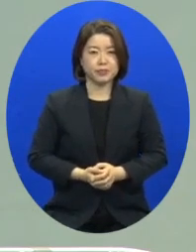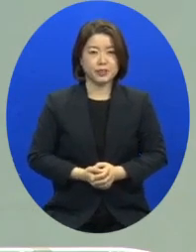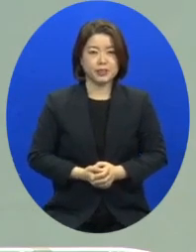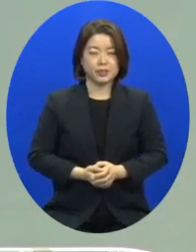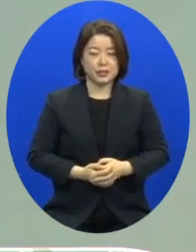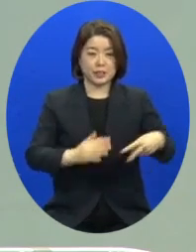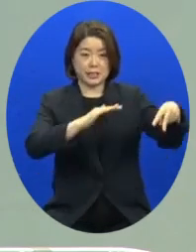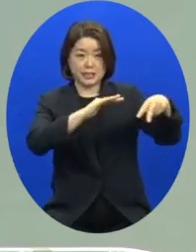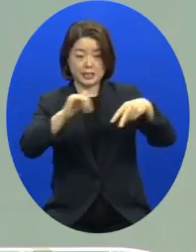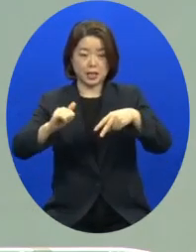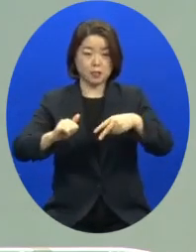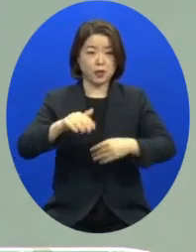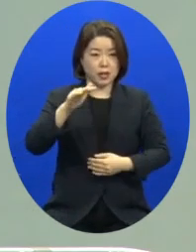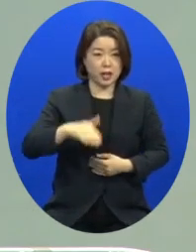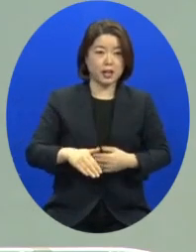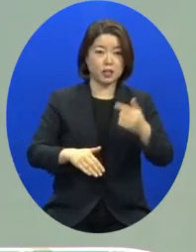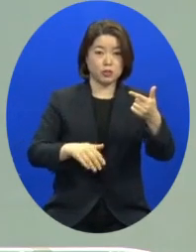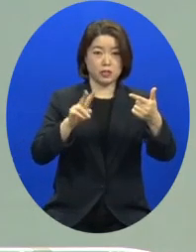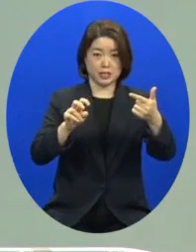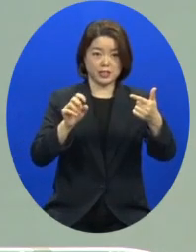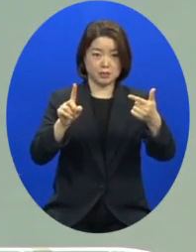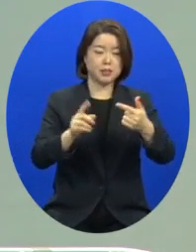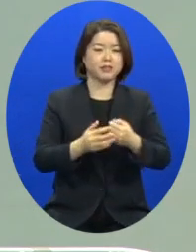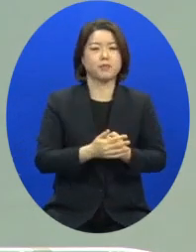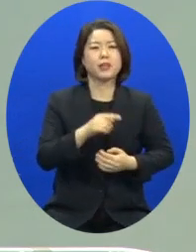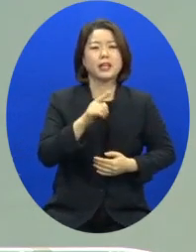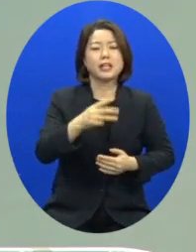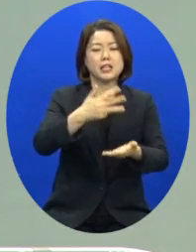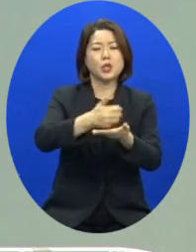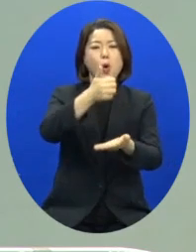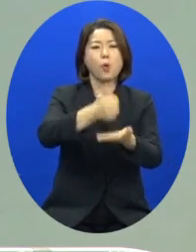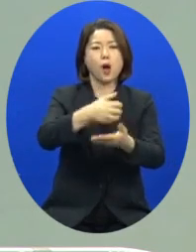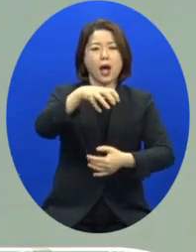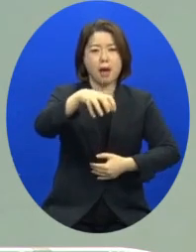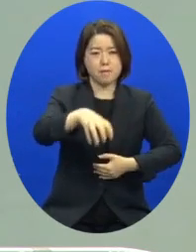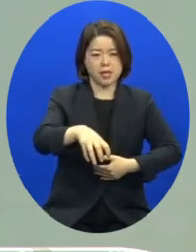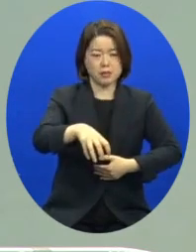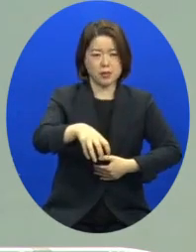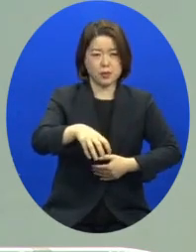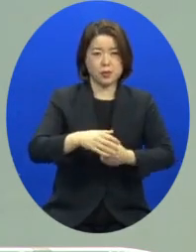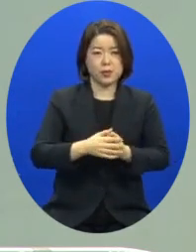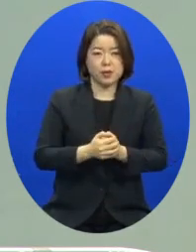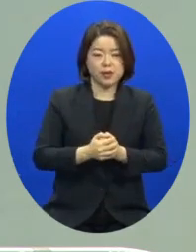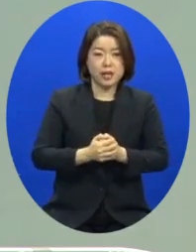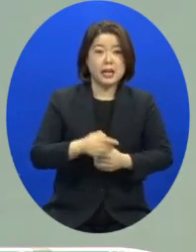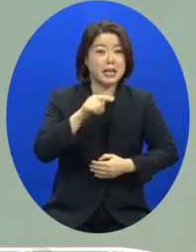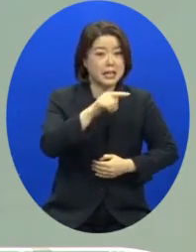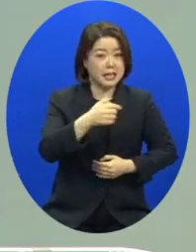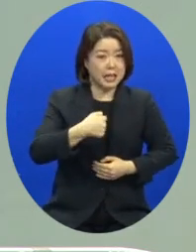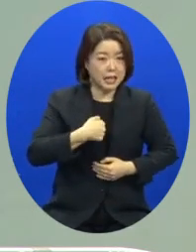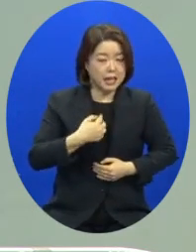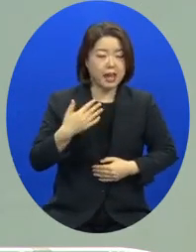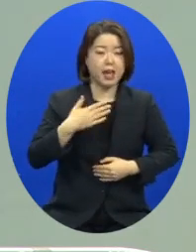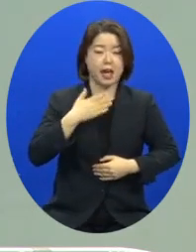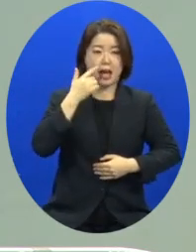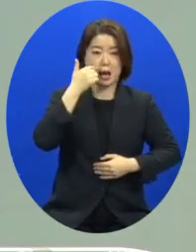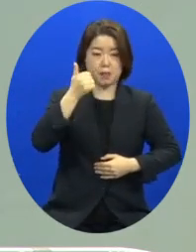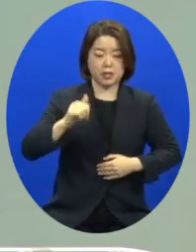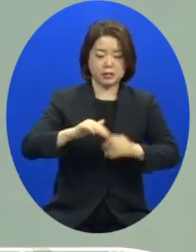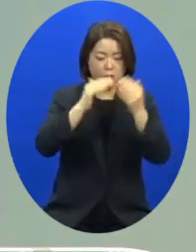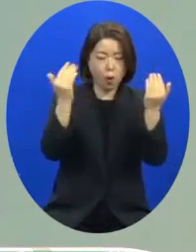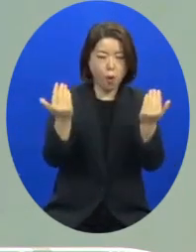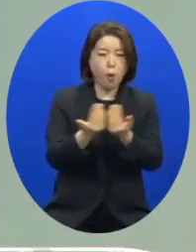6장 21절에 이는 여호와 앞에서 한 것이니라. 그가 내 아버지와 그의 온 집을